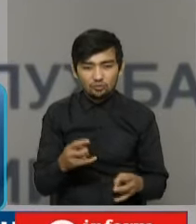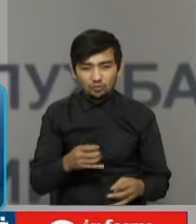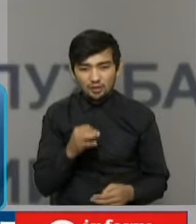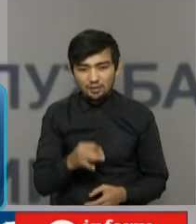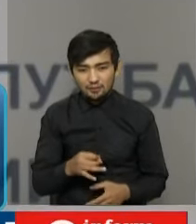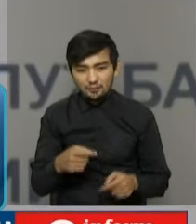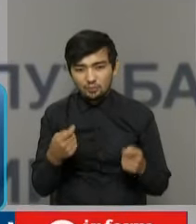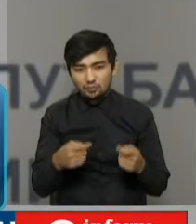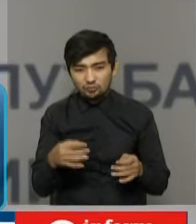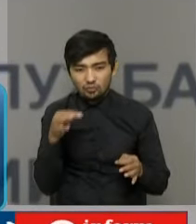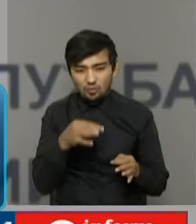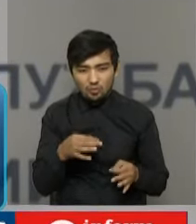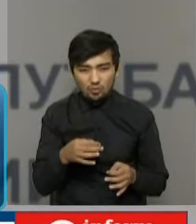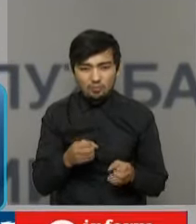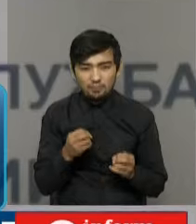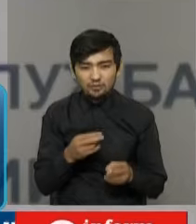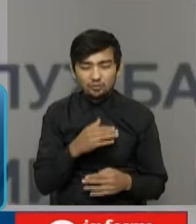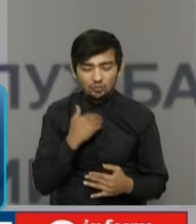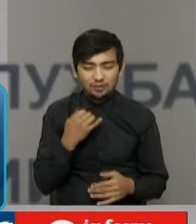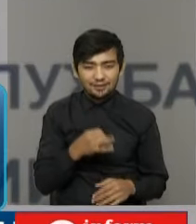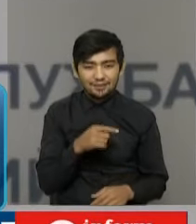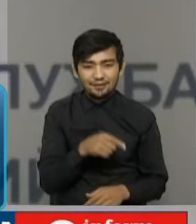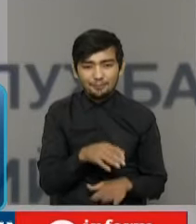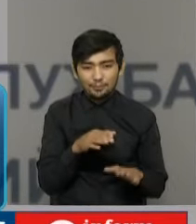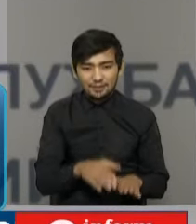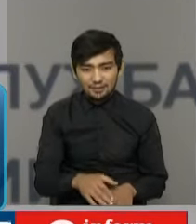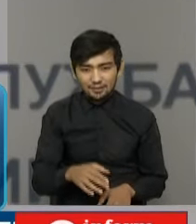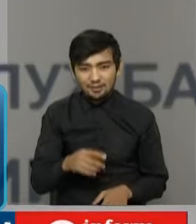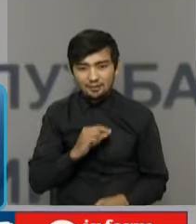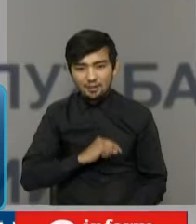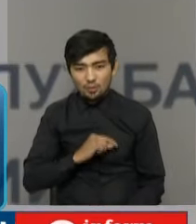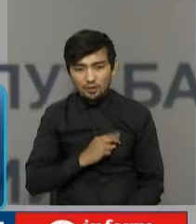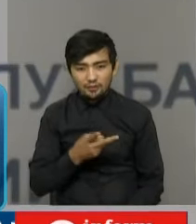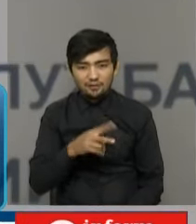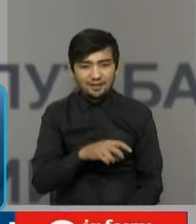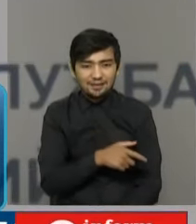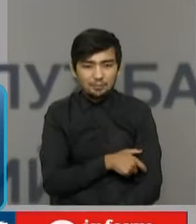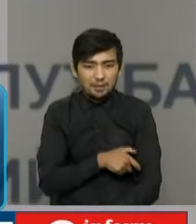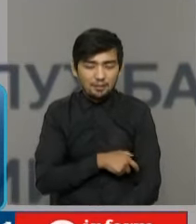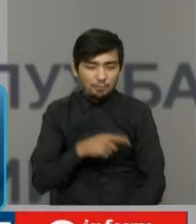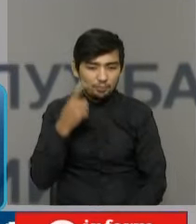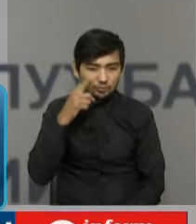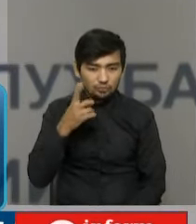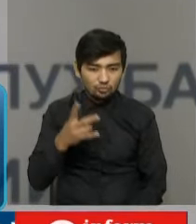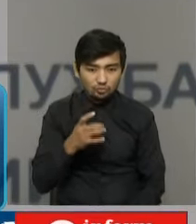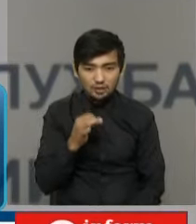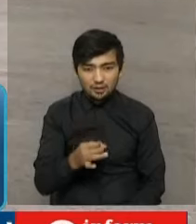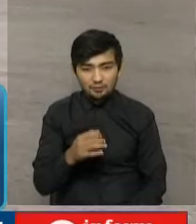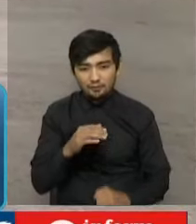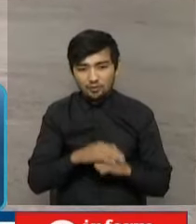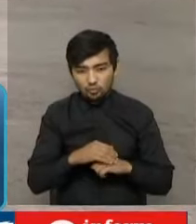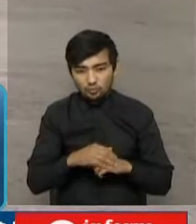продовольственной безопасности. И здесь необходимо организовывать работу в две смены. значит, и в ночную смену. Еще одним